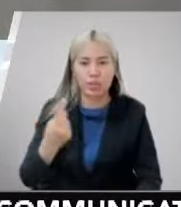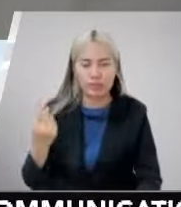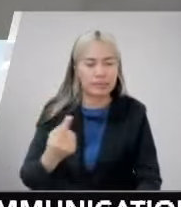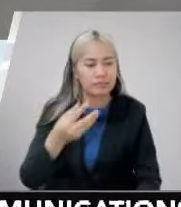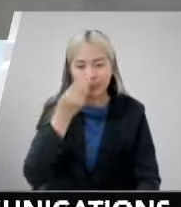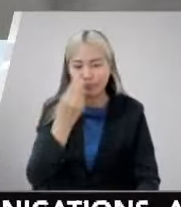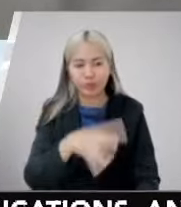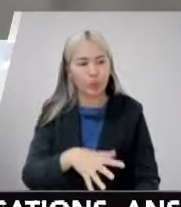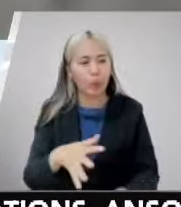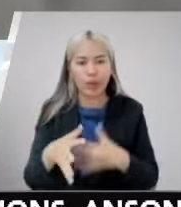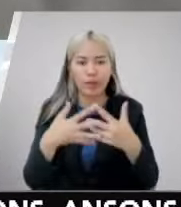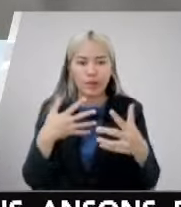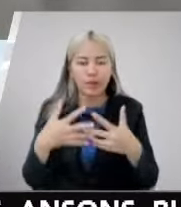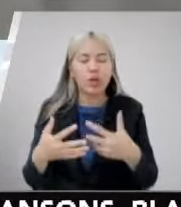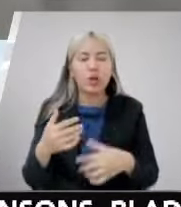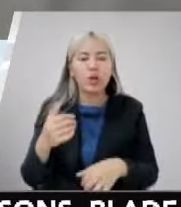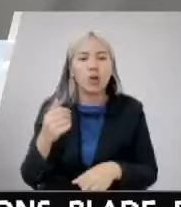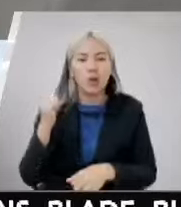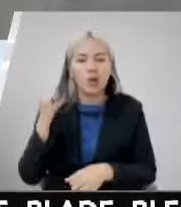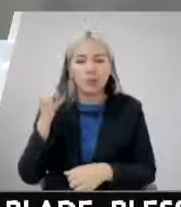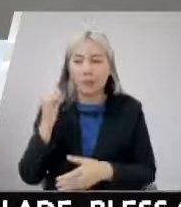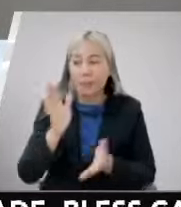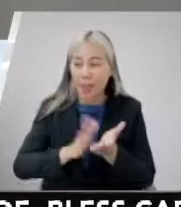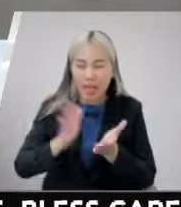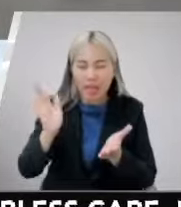helmets cost money, but they're crucial.